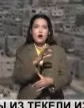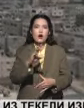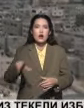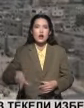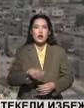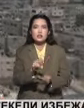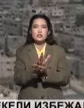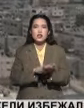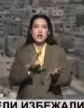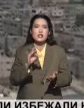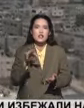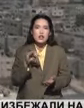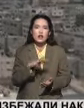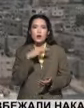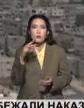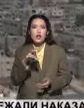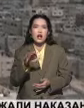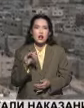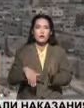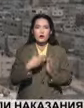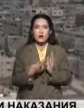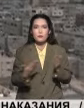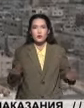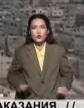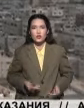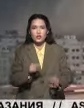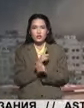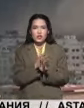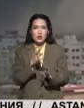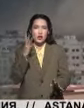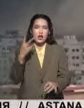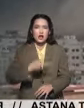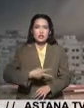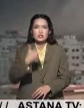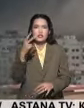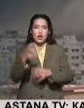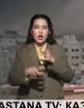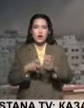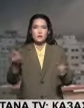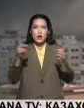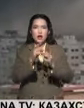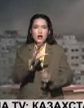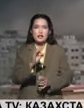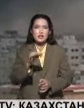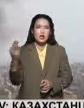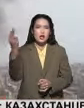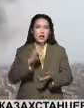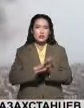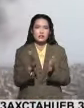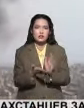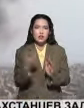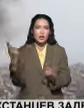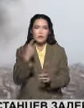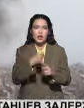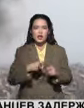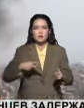Для многих сирийцев, а теперь и ливанцев, это вопрос жизни и смерти. Очередную 23-ю международную встречу по Сирии в Астане договорились провести в